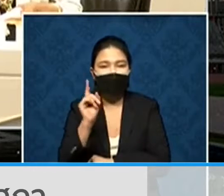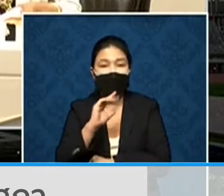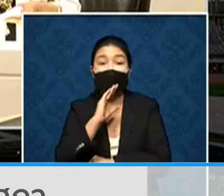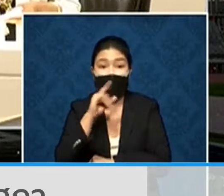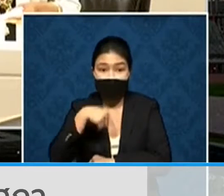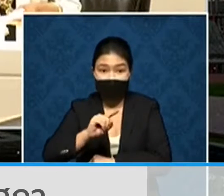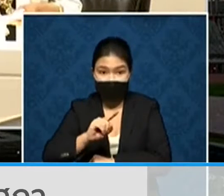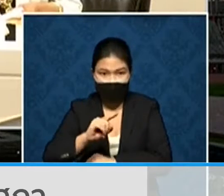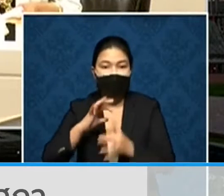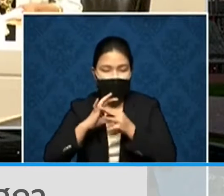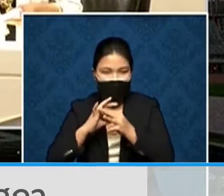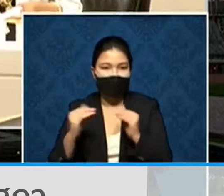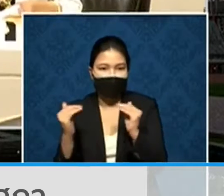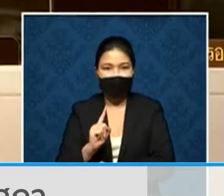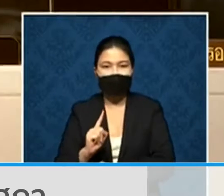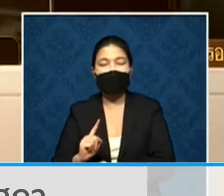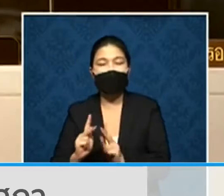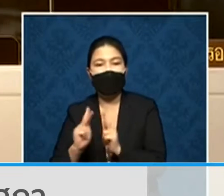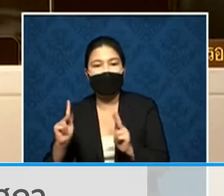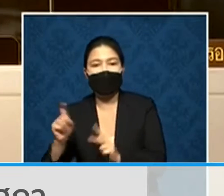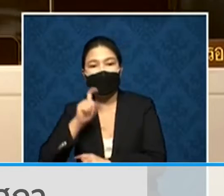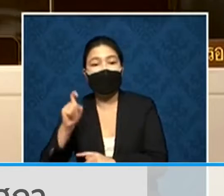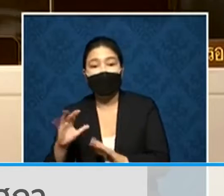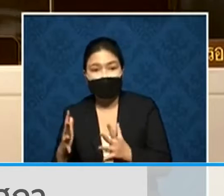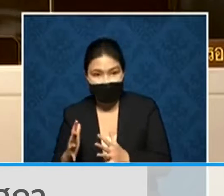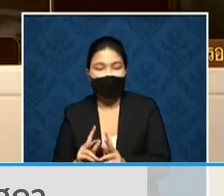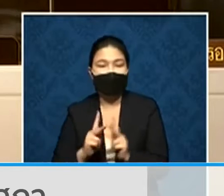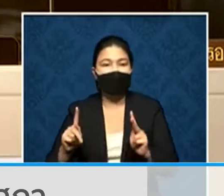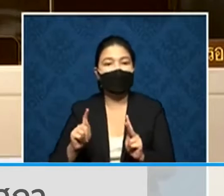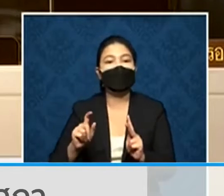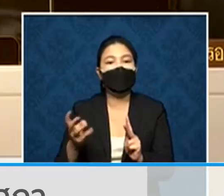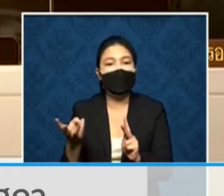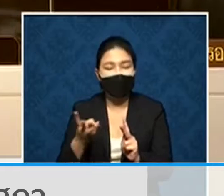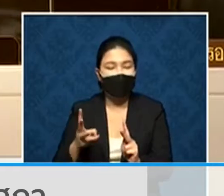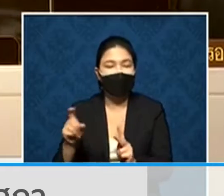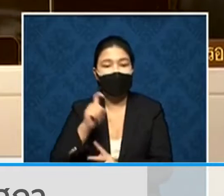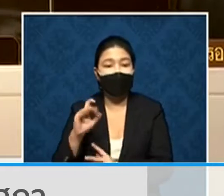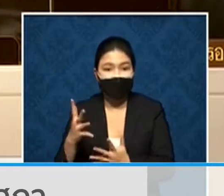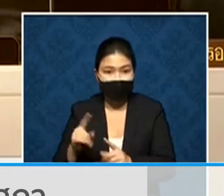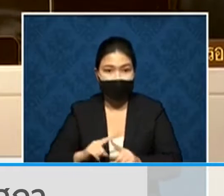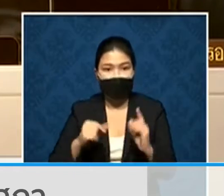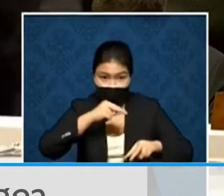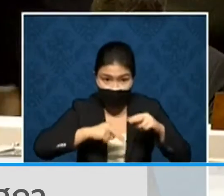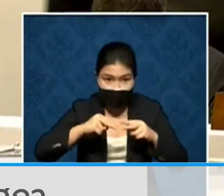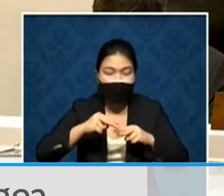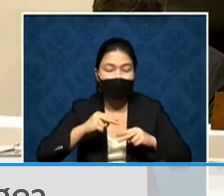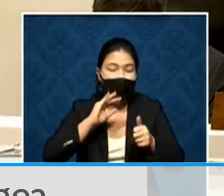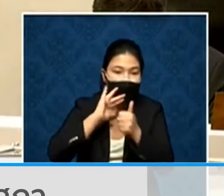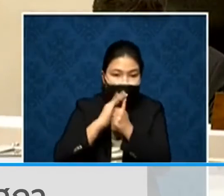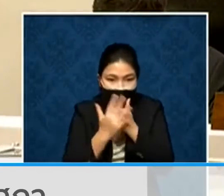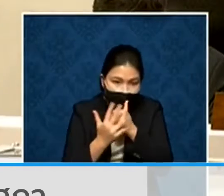มีมติเห็นด้วย 359เสียงเห็นชอบกับร่างพรบป้องกันและปราบปรามการค่ะมารและการกระทำให้บุคคลสูญหาย